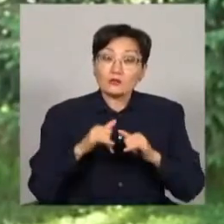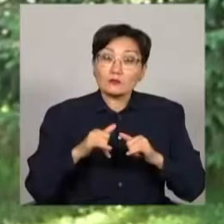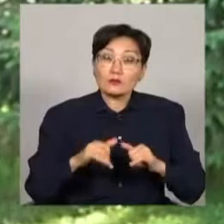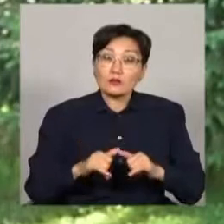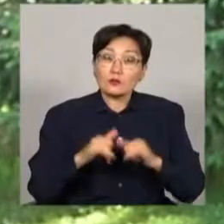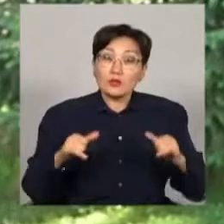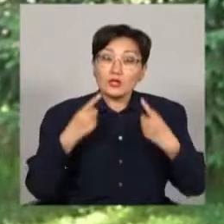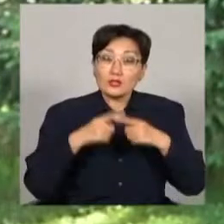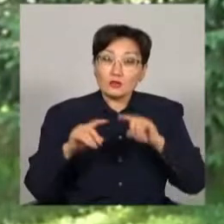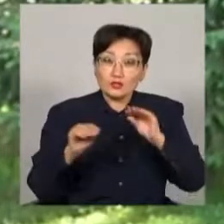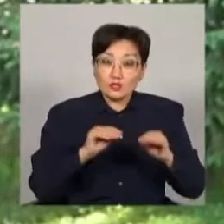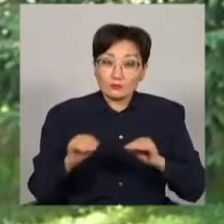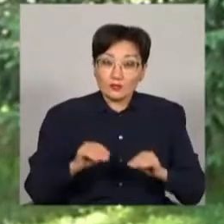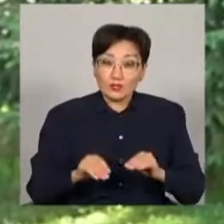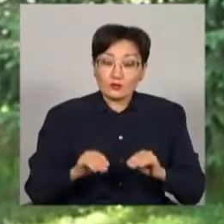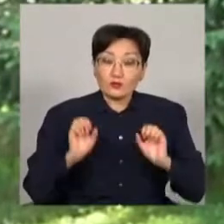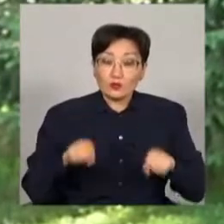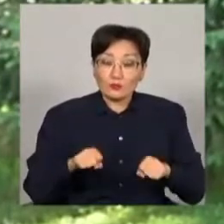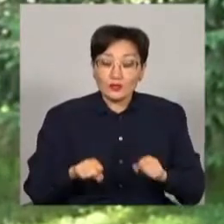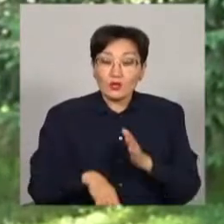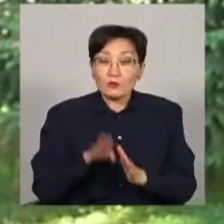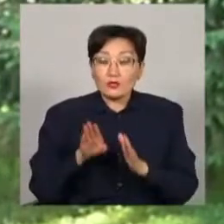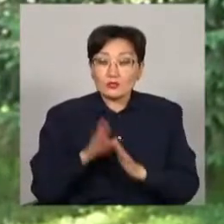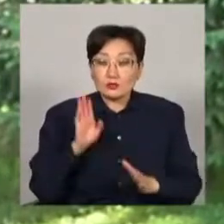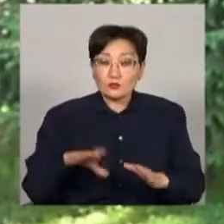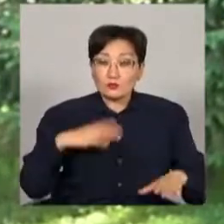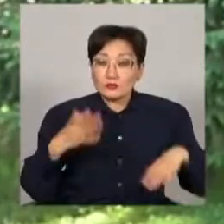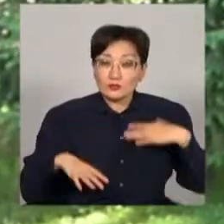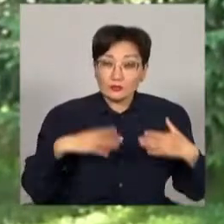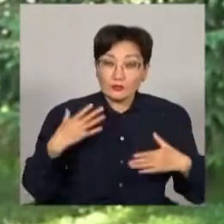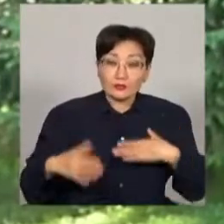техникалық жабдықтау мүмкіндіктерін, тактикалық тұрғыдан ұрыс жүргізу,